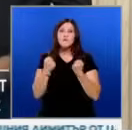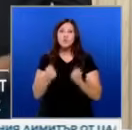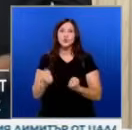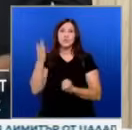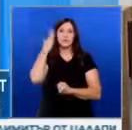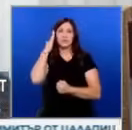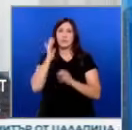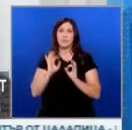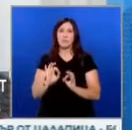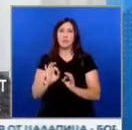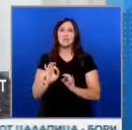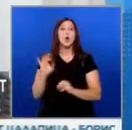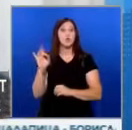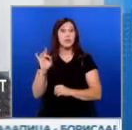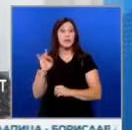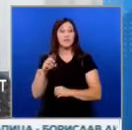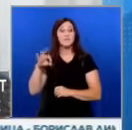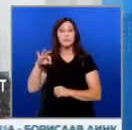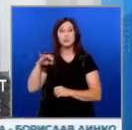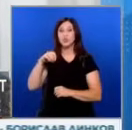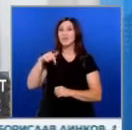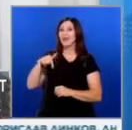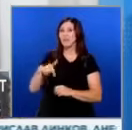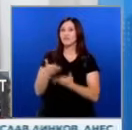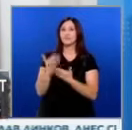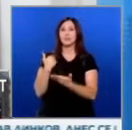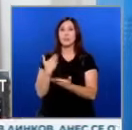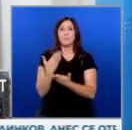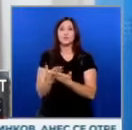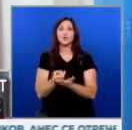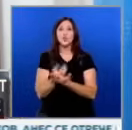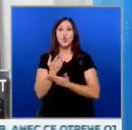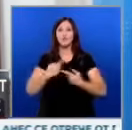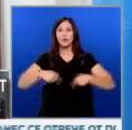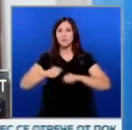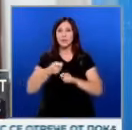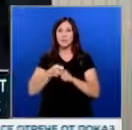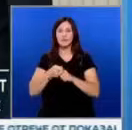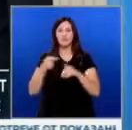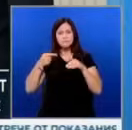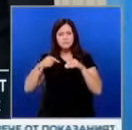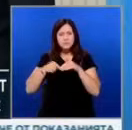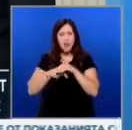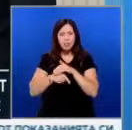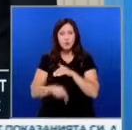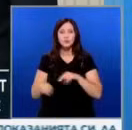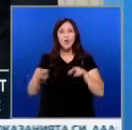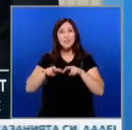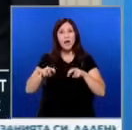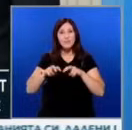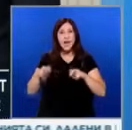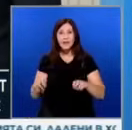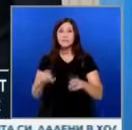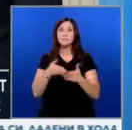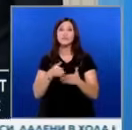за страната ни момент. Румен Радев препоръча на Главчев, преди да предложи нов кабинет, да направи задълбочен анализ на перипетиите, през